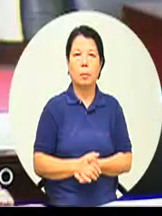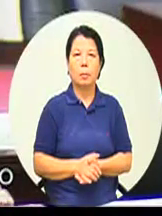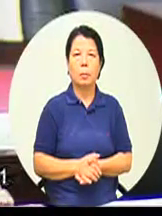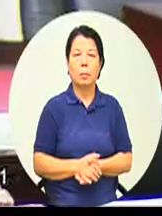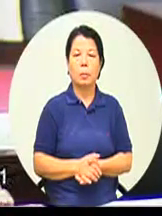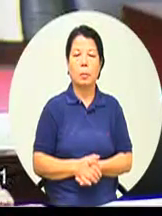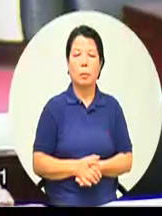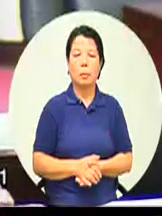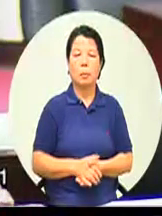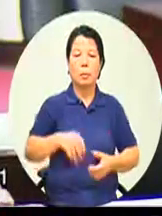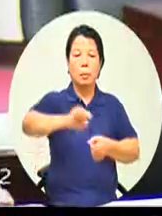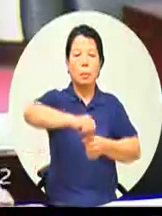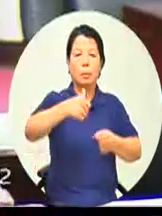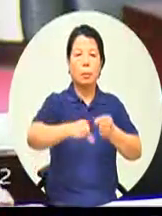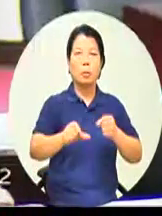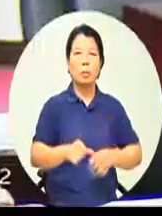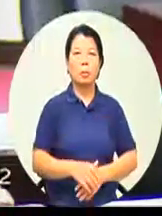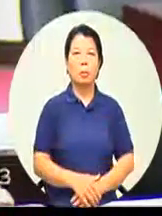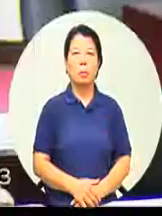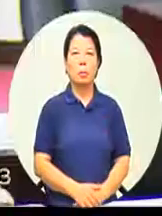五分钟啊，好不好？